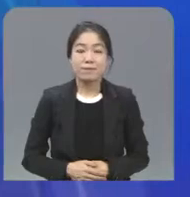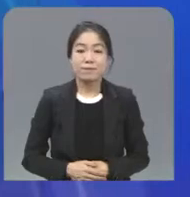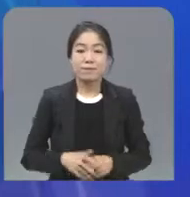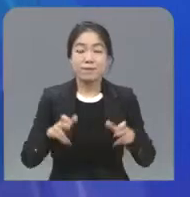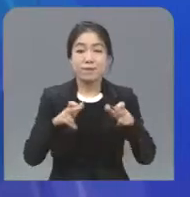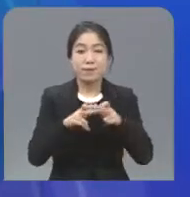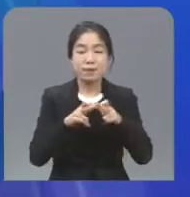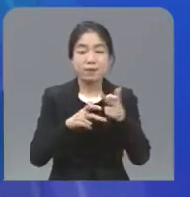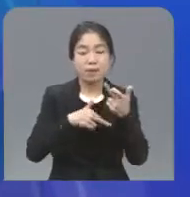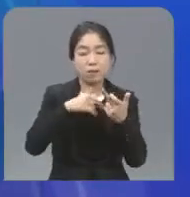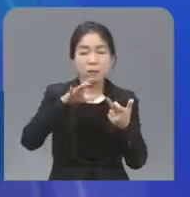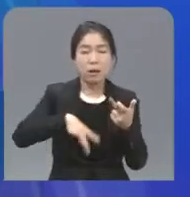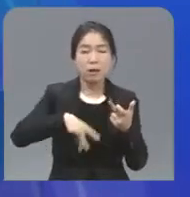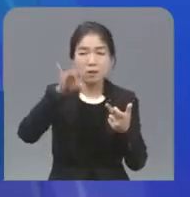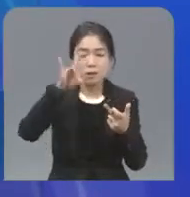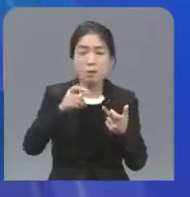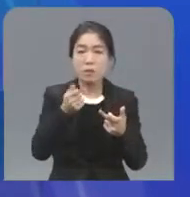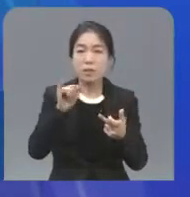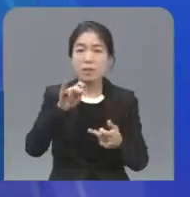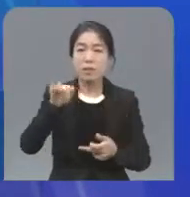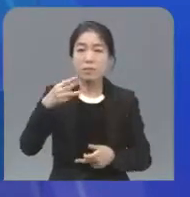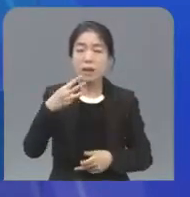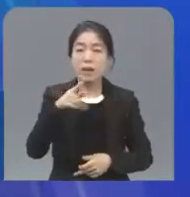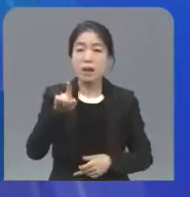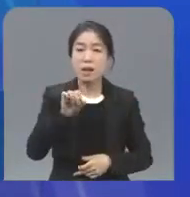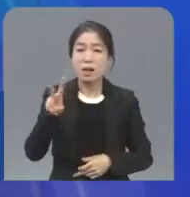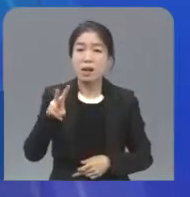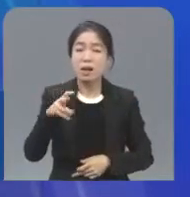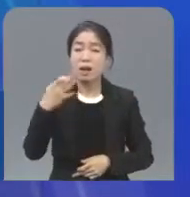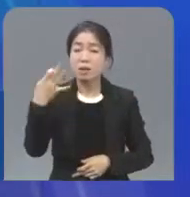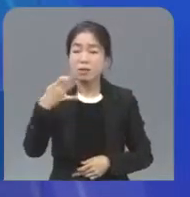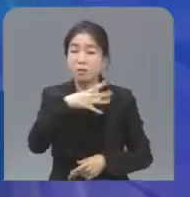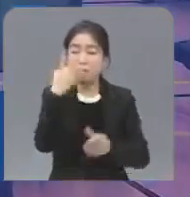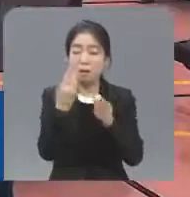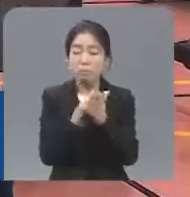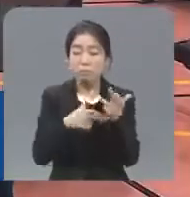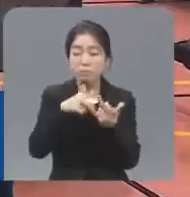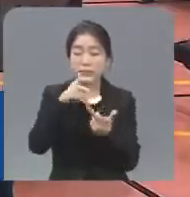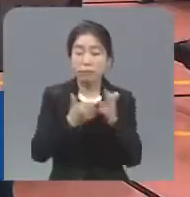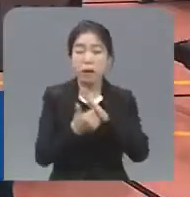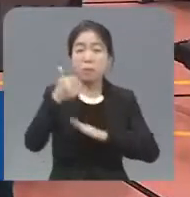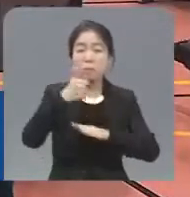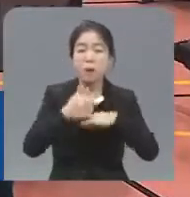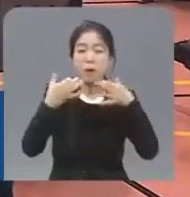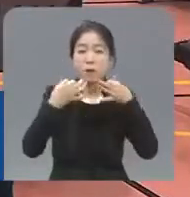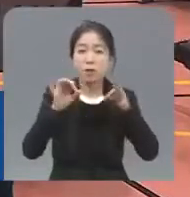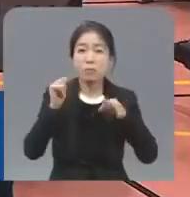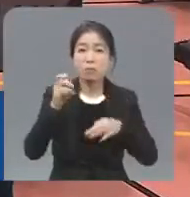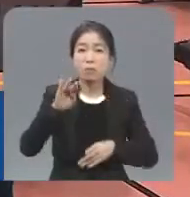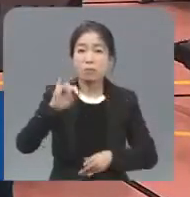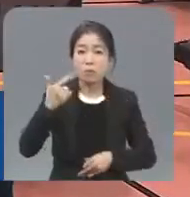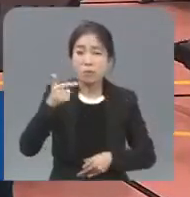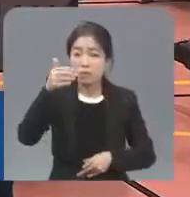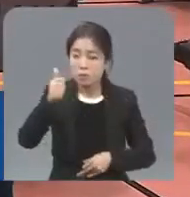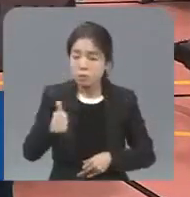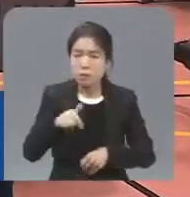장애 산악인 최초로 히말라야 14좌 완등에 성공한 광주 출신의 산악인 김홍빈 대장이